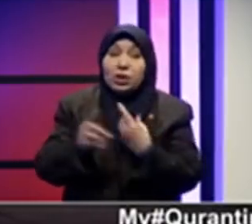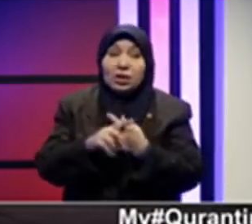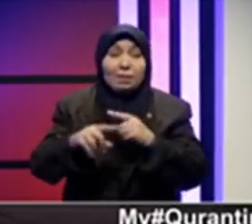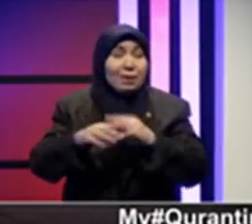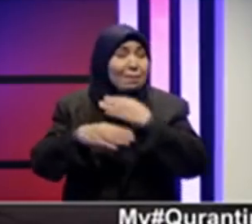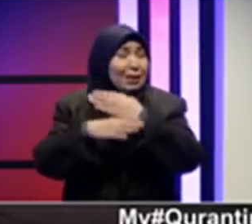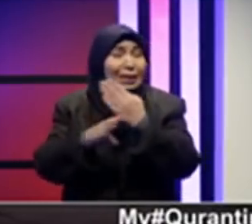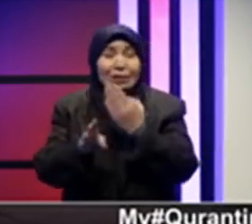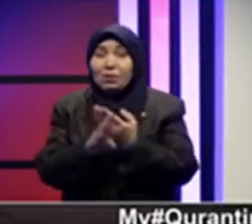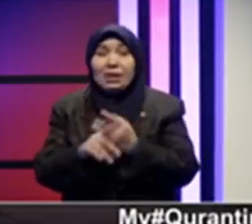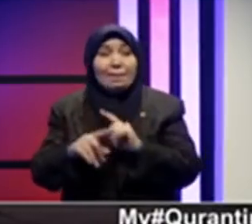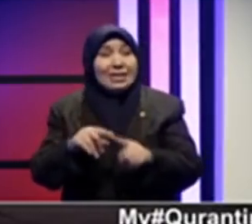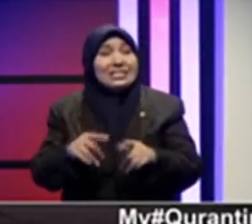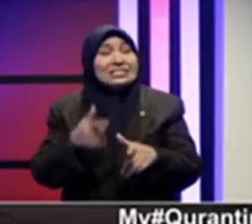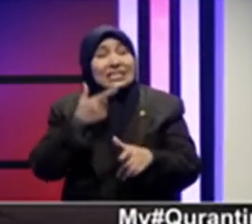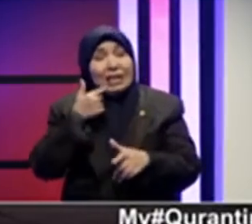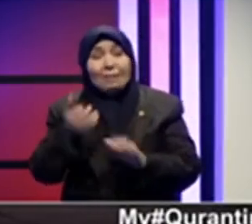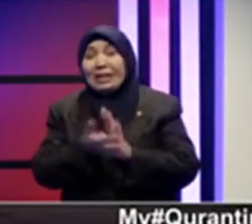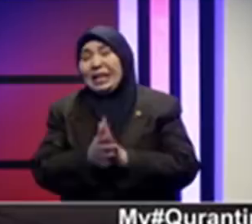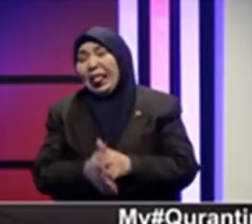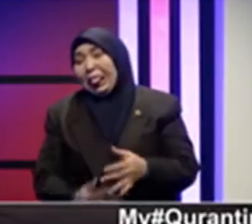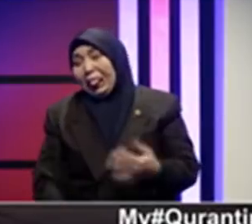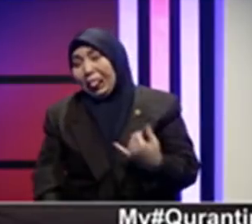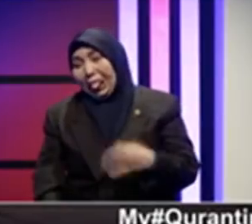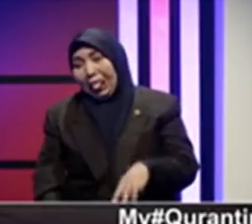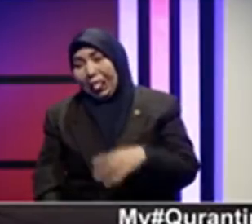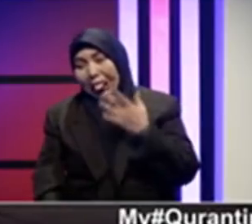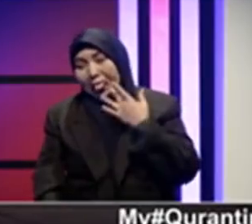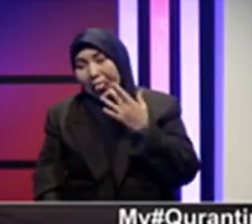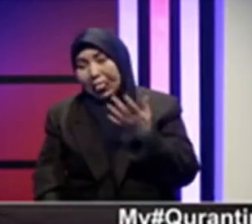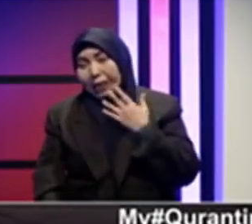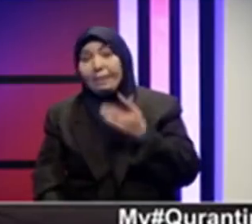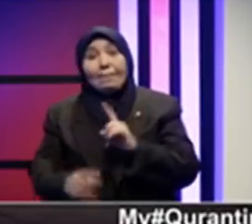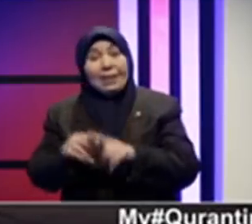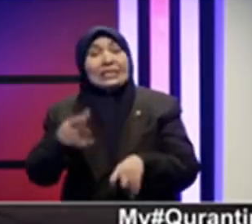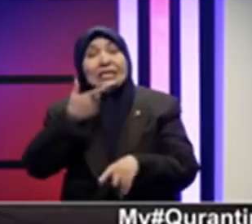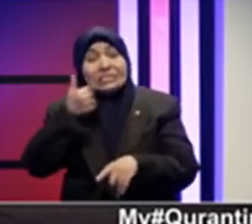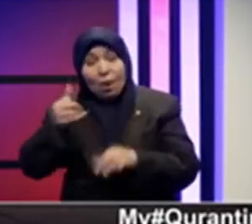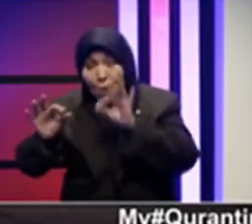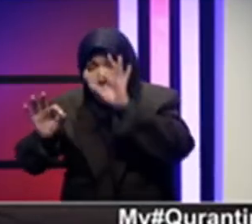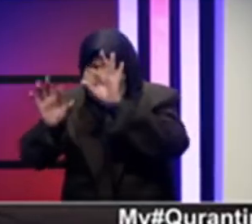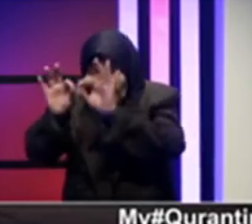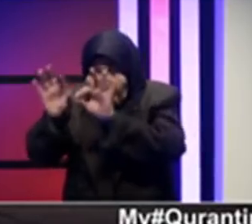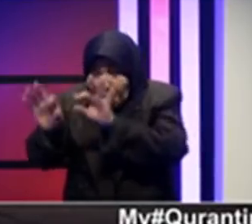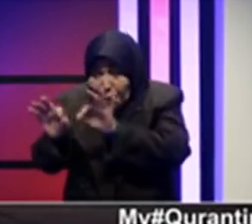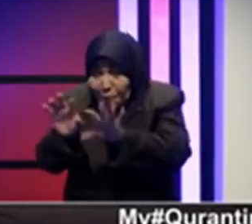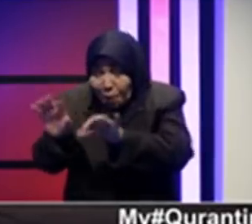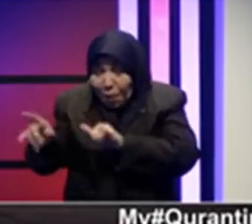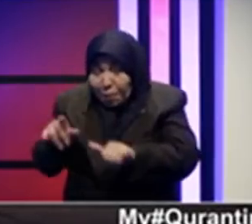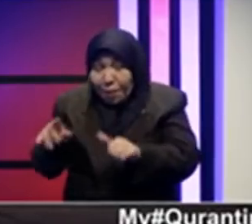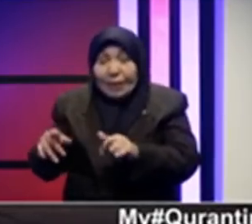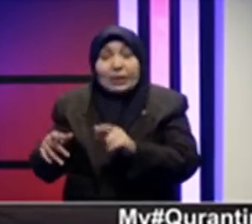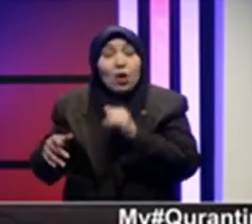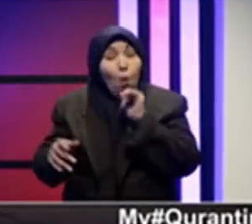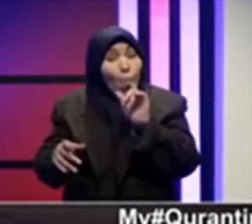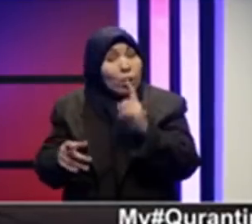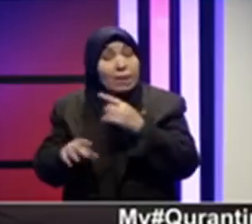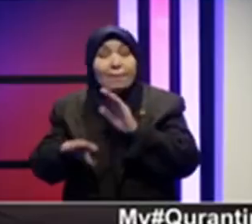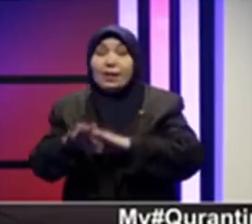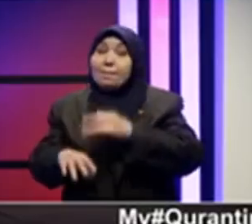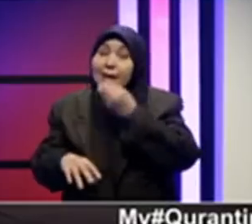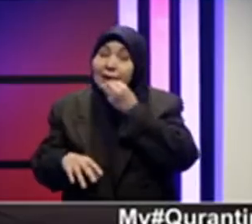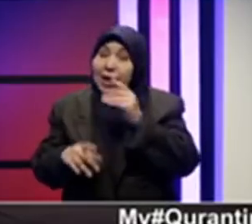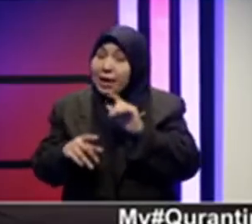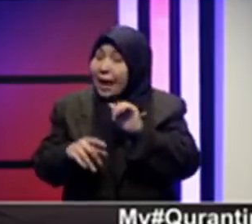apa-apa ni, kadang-kadang sedap jadi tak sedap. Ya, tapi kalau katakan dah sedap, dihiaskan lagi, ini bukan sekadar pada makanan, tetapi pada